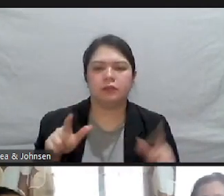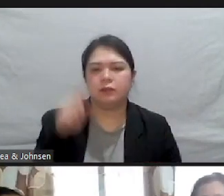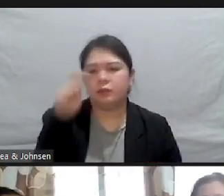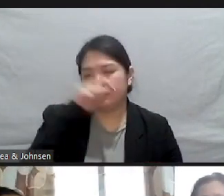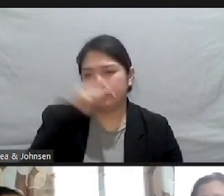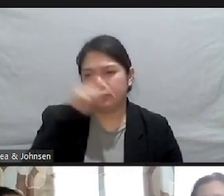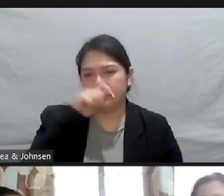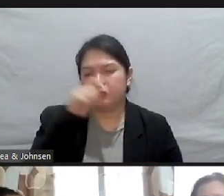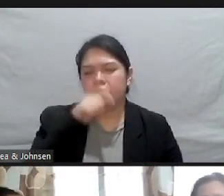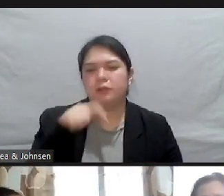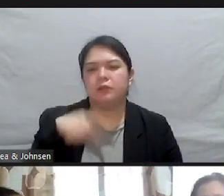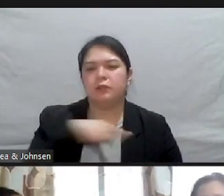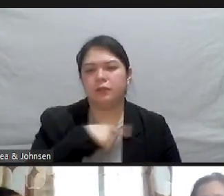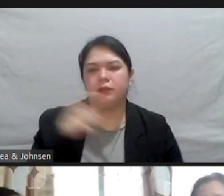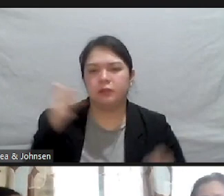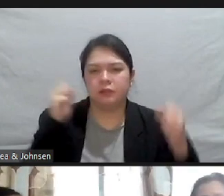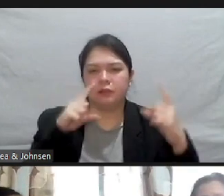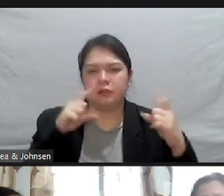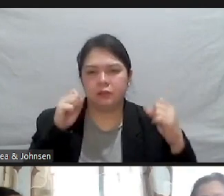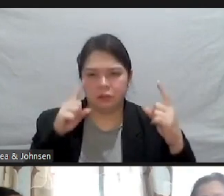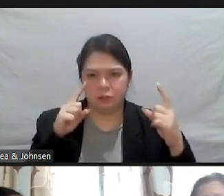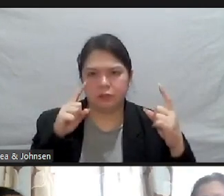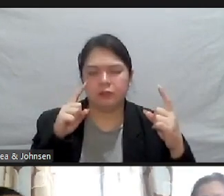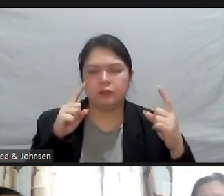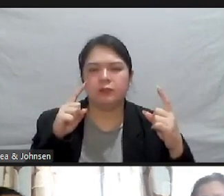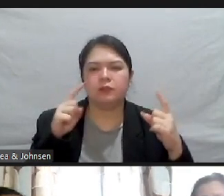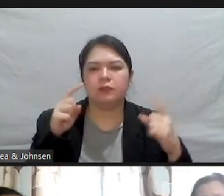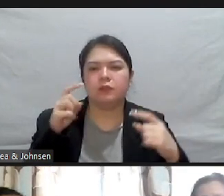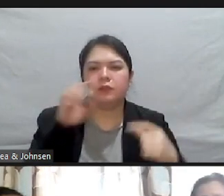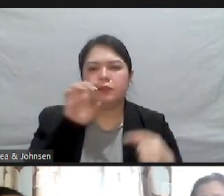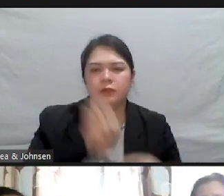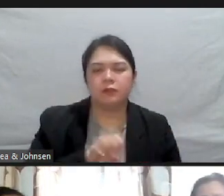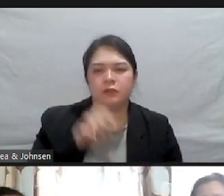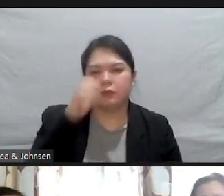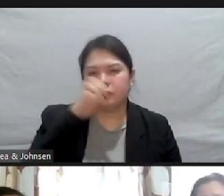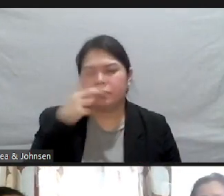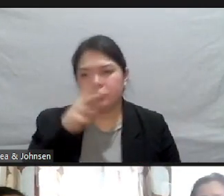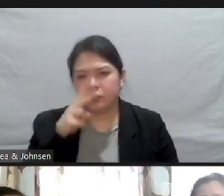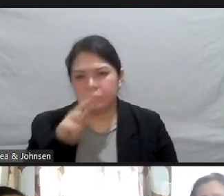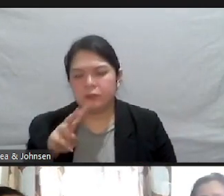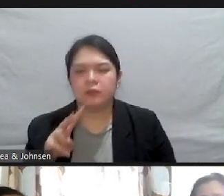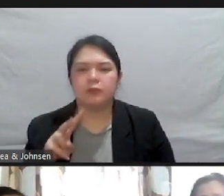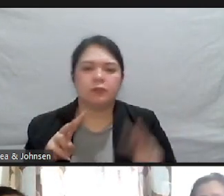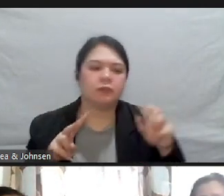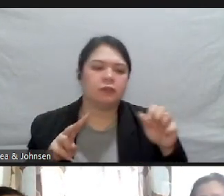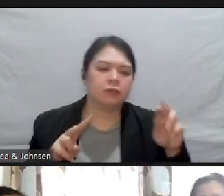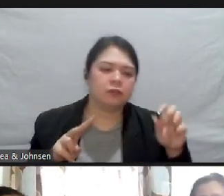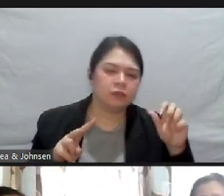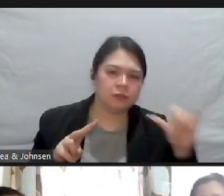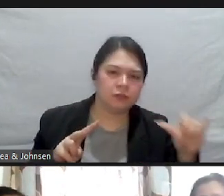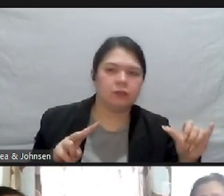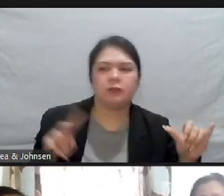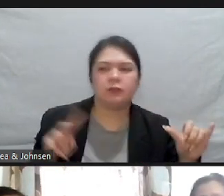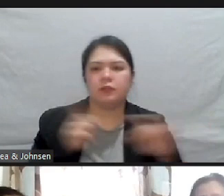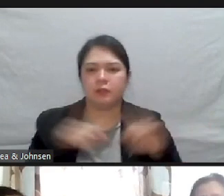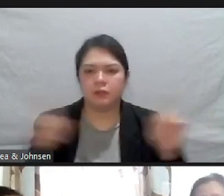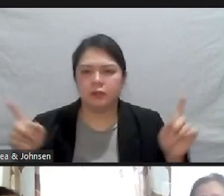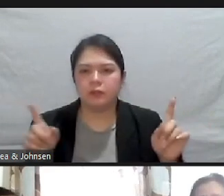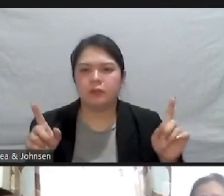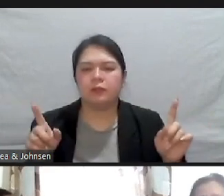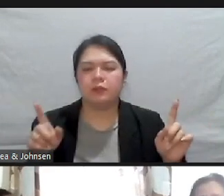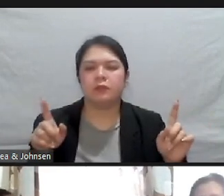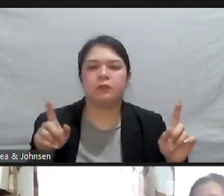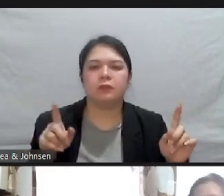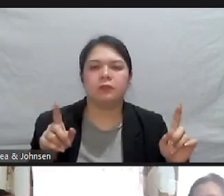para magkaintindihan din tayong lahat. Sa Eastern Visayas, iba ang waray ng Samar sa waray ng Leyte. So, apat lahat